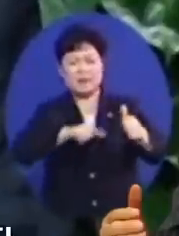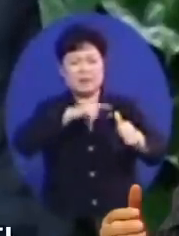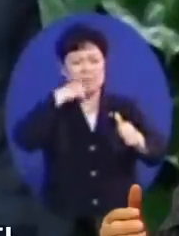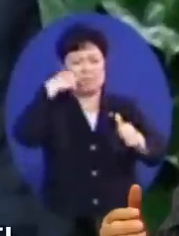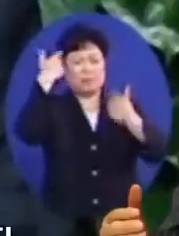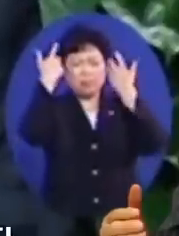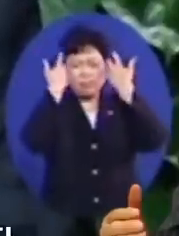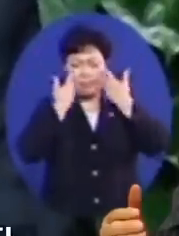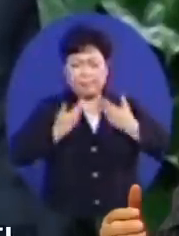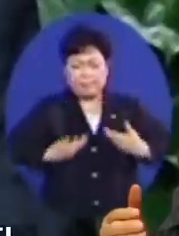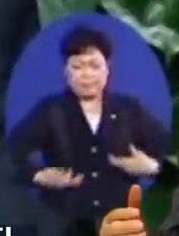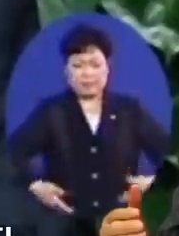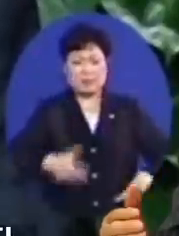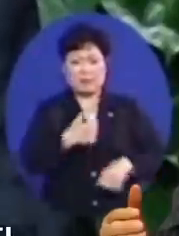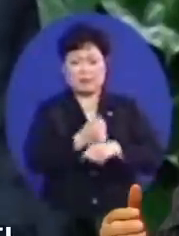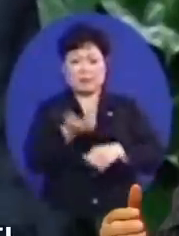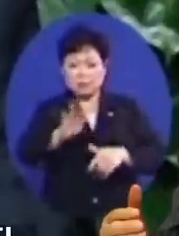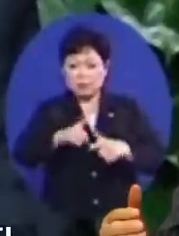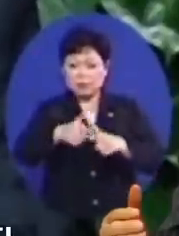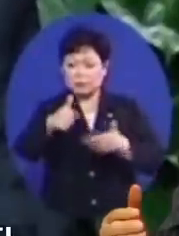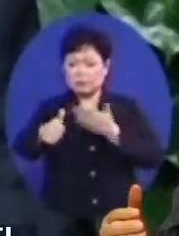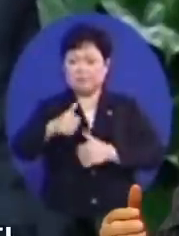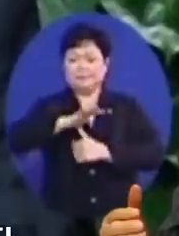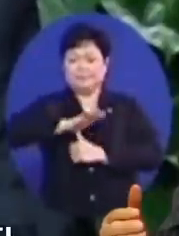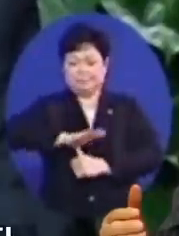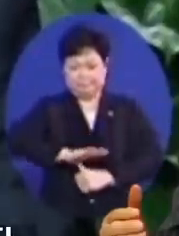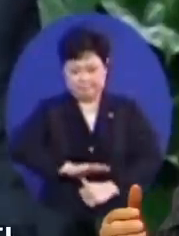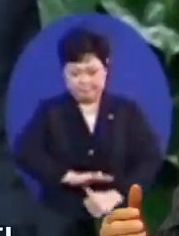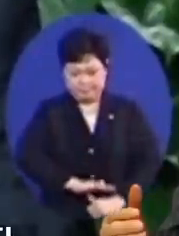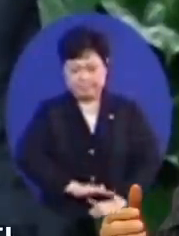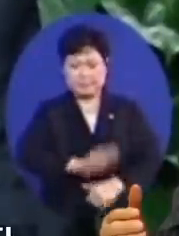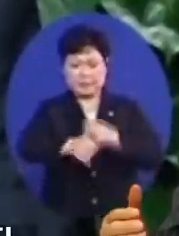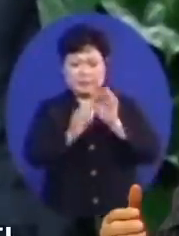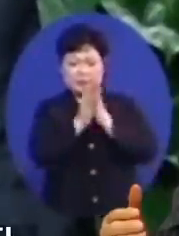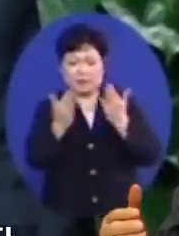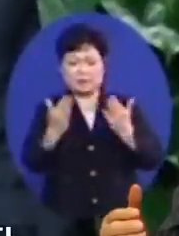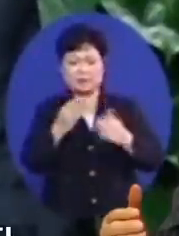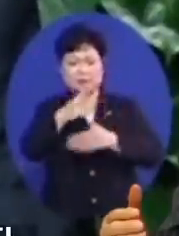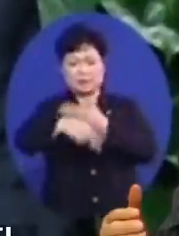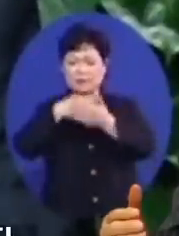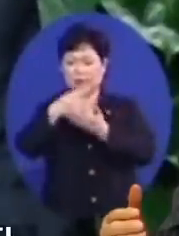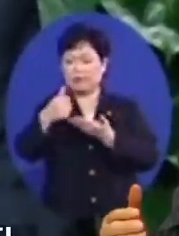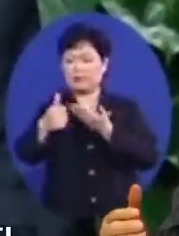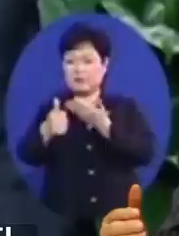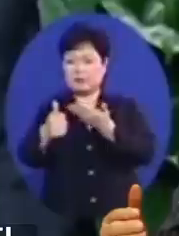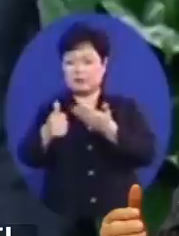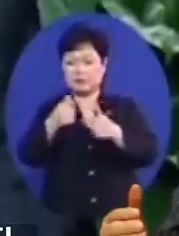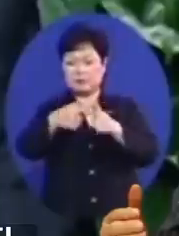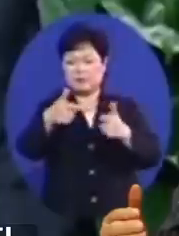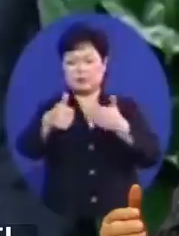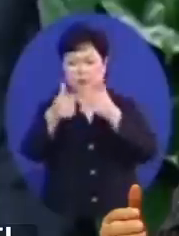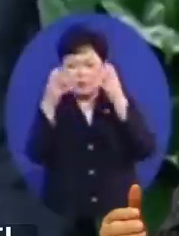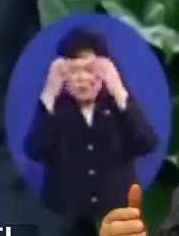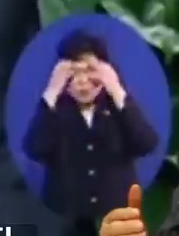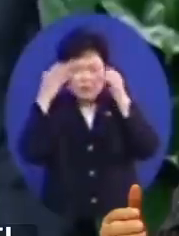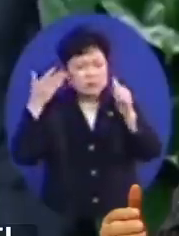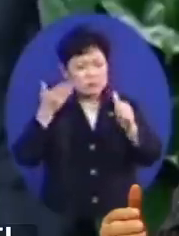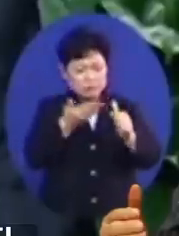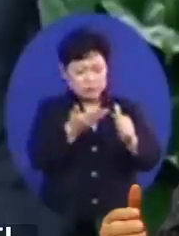흘렀습니다. 그래도 주님은 참았습니다. 성경에는 야훼께서 저로 고난을 당하게 하심으로